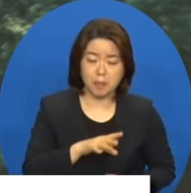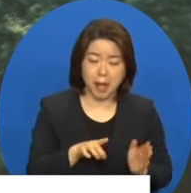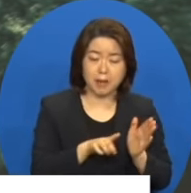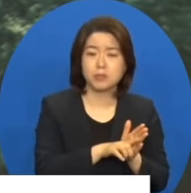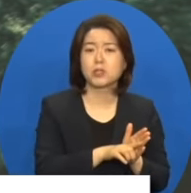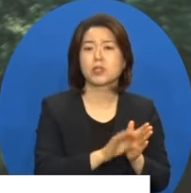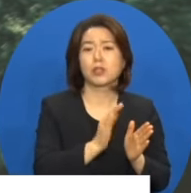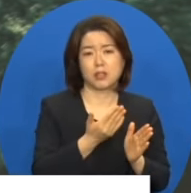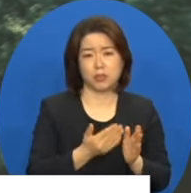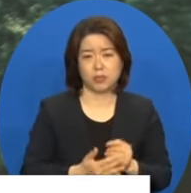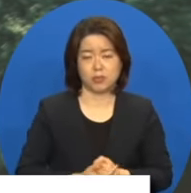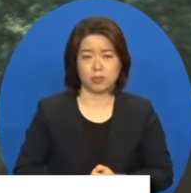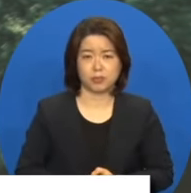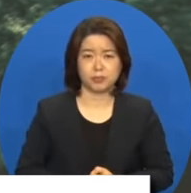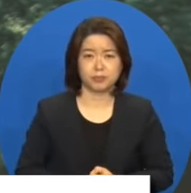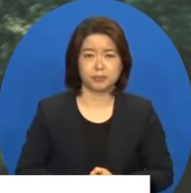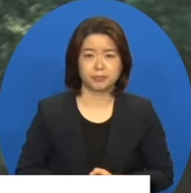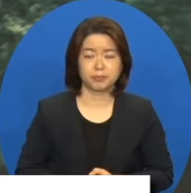게 없습니다.